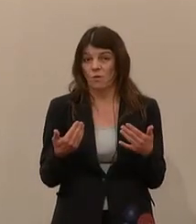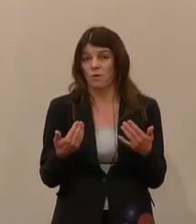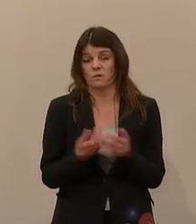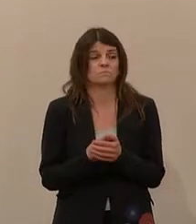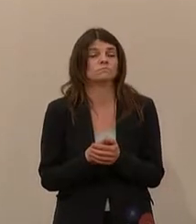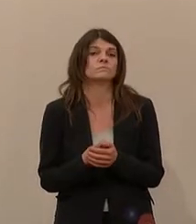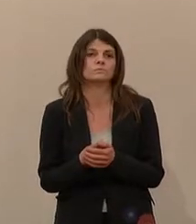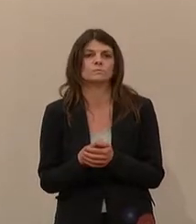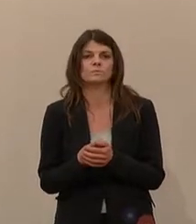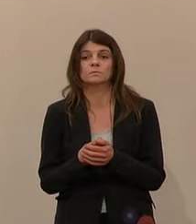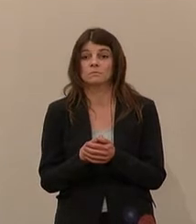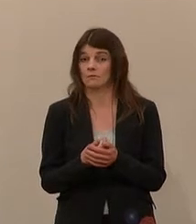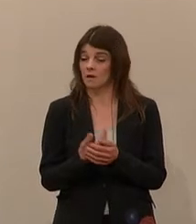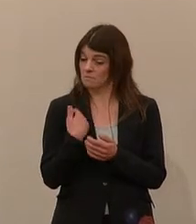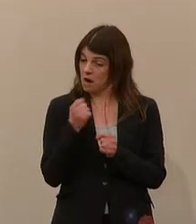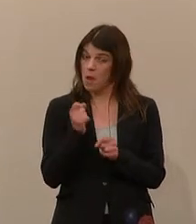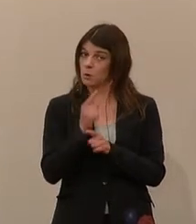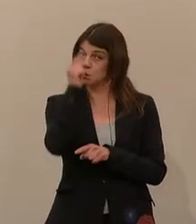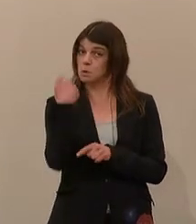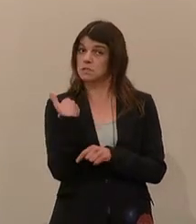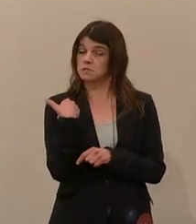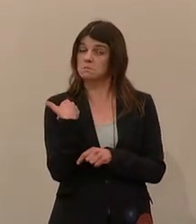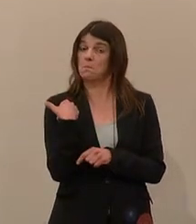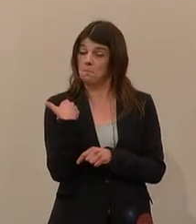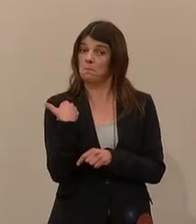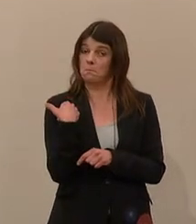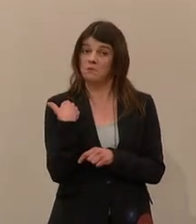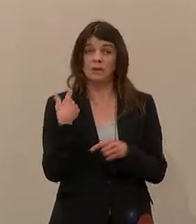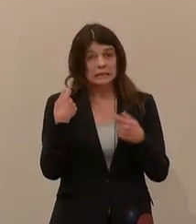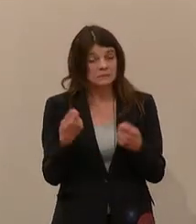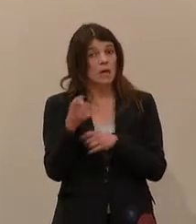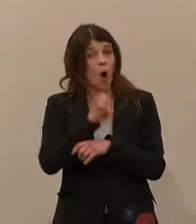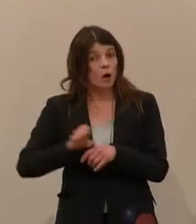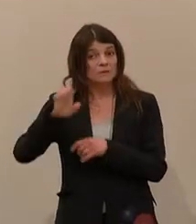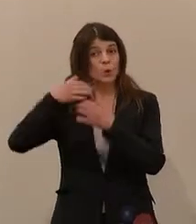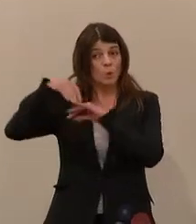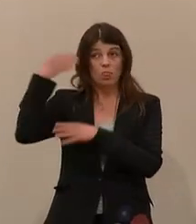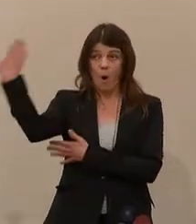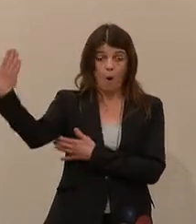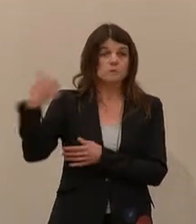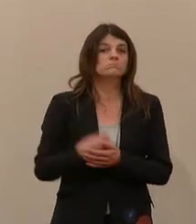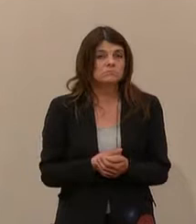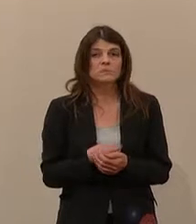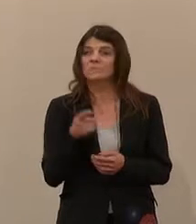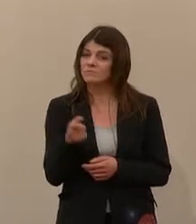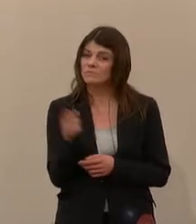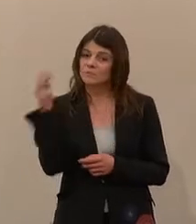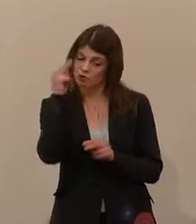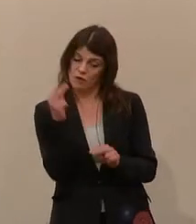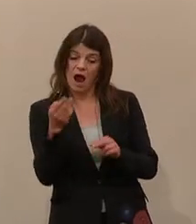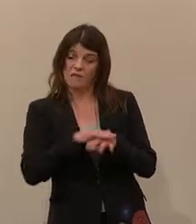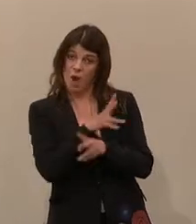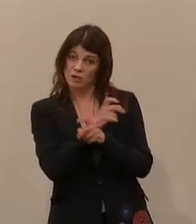da auch wirklich ein Stück stolz sein können, dass letztlich auch eine Europäische Union unserer Austrian Development